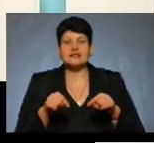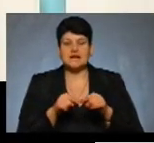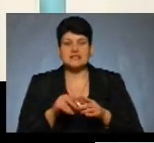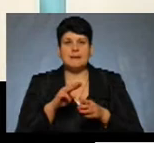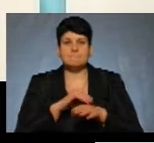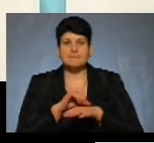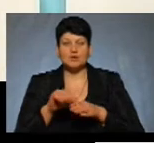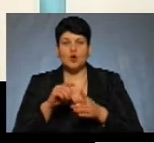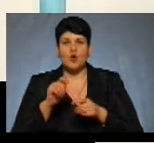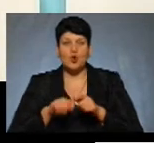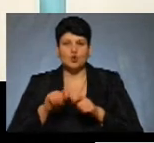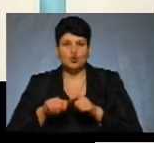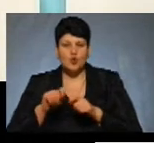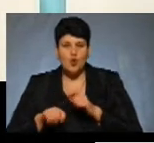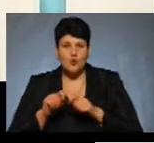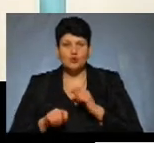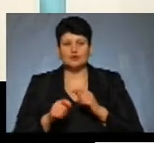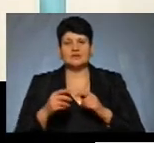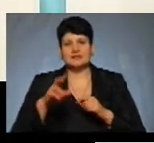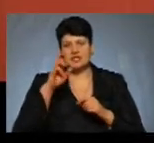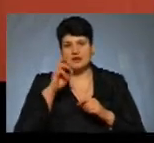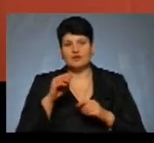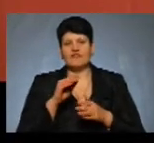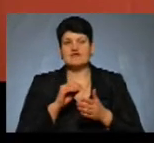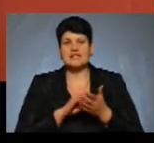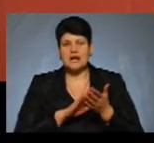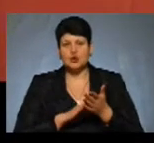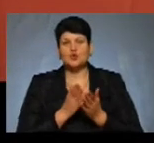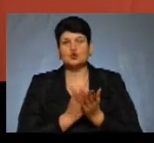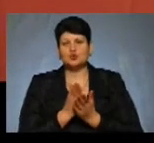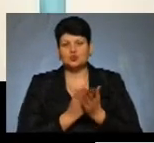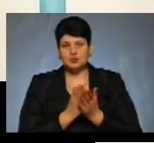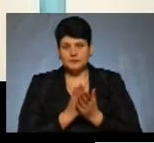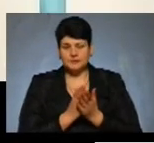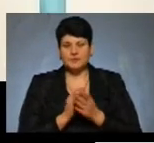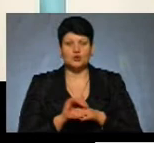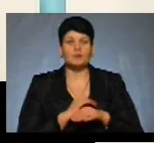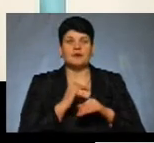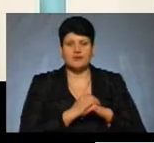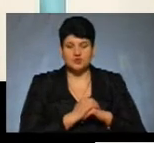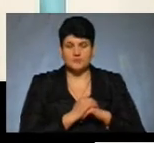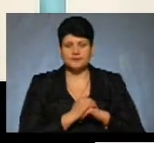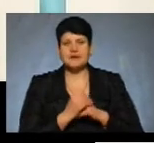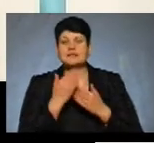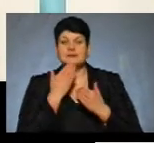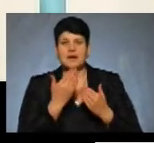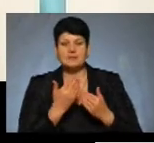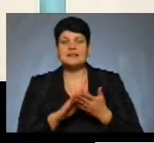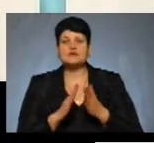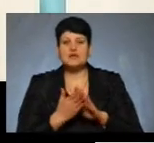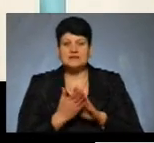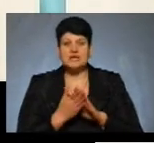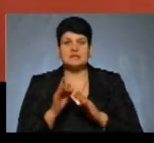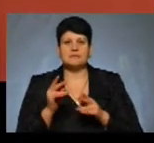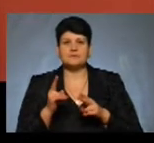та оформлення Тернопільської митниці Державної фіскальної служби. Кажу вам доброго вечора. Добрий вечір. Власне, запитаємо, яка ситуація із розмитненням автівок